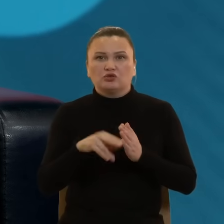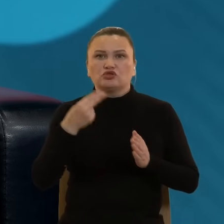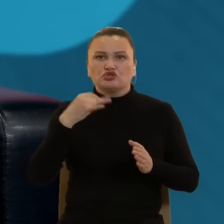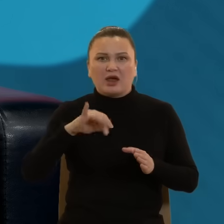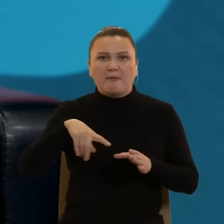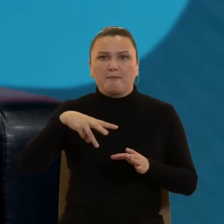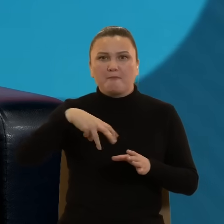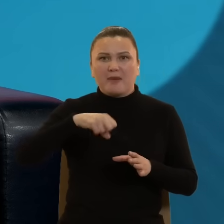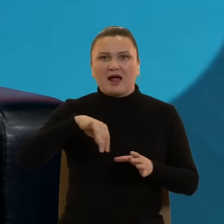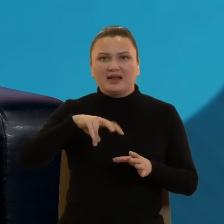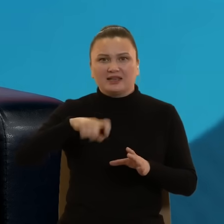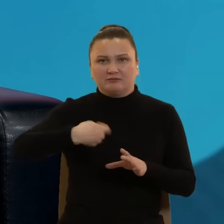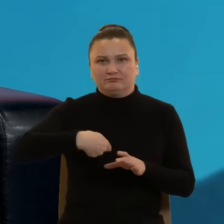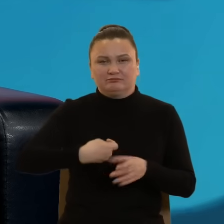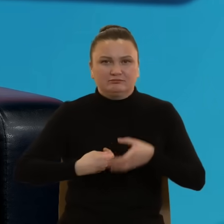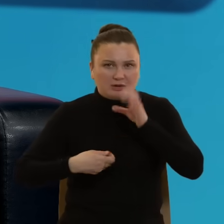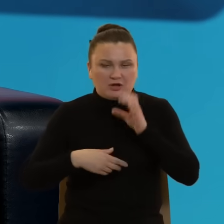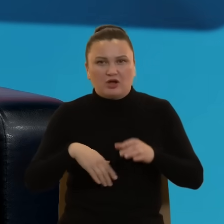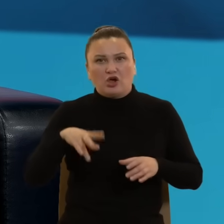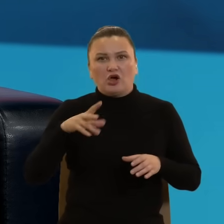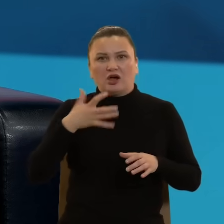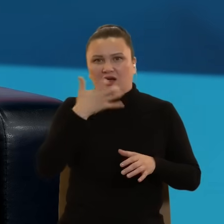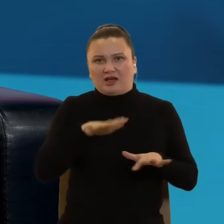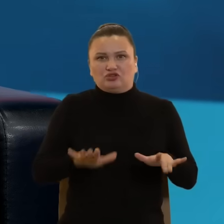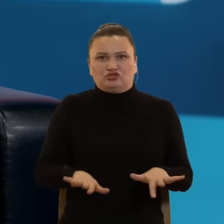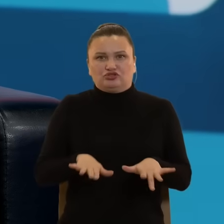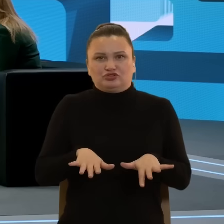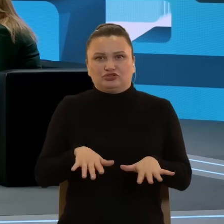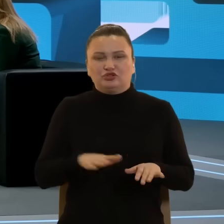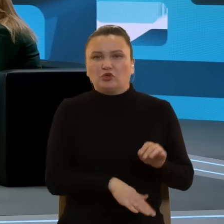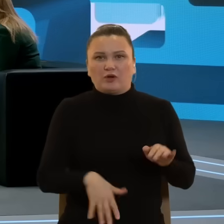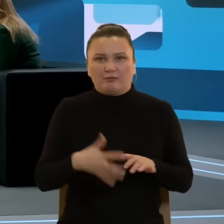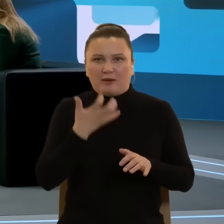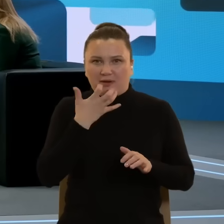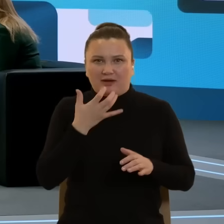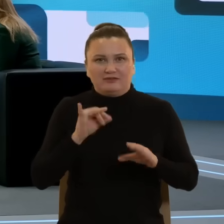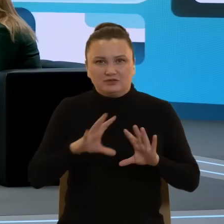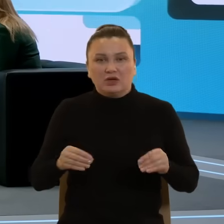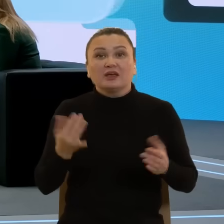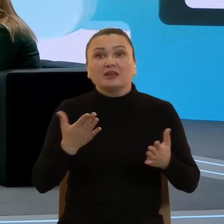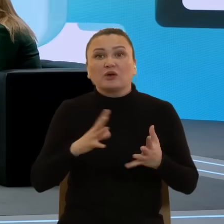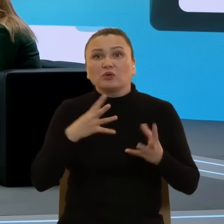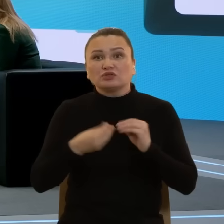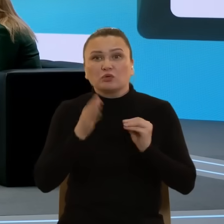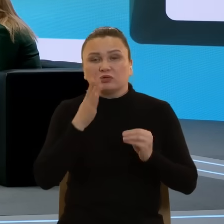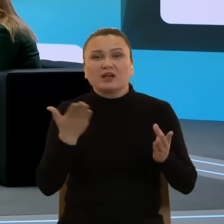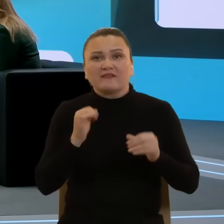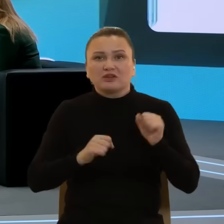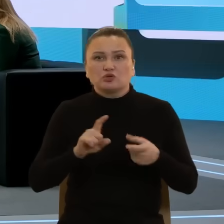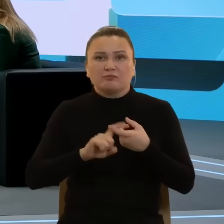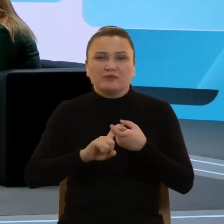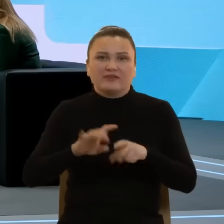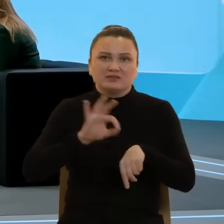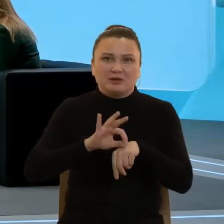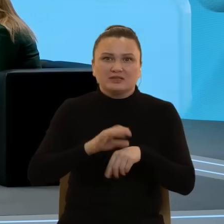попью, ноги попарю. Как-то сам попытается вылечить. Насколько плохой исход может быть? И какова вероятность, что инфекция и болезнь